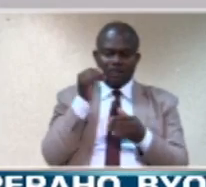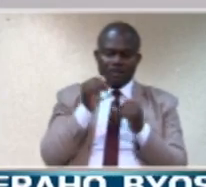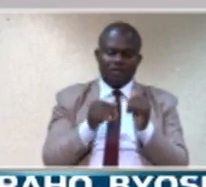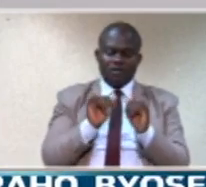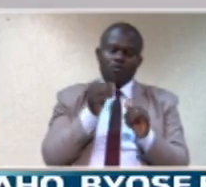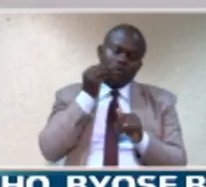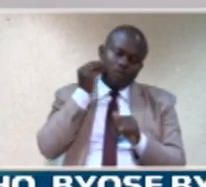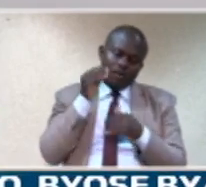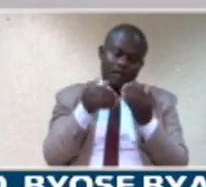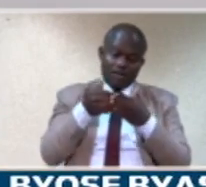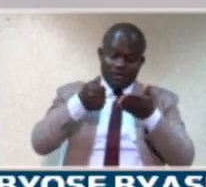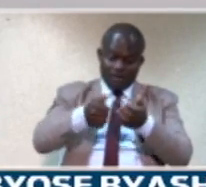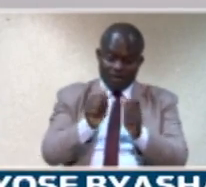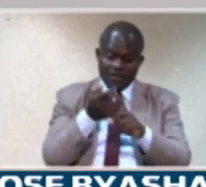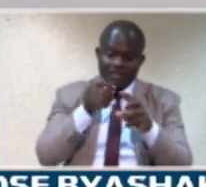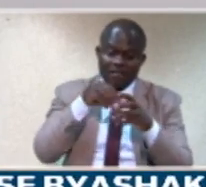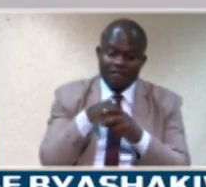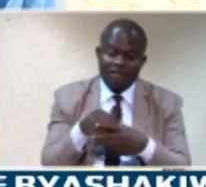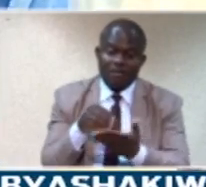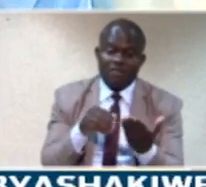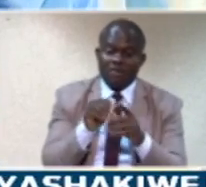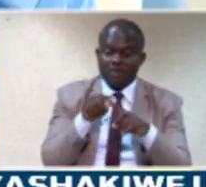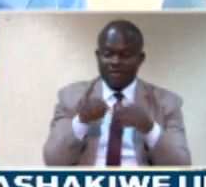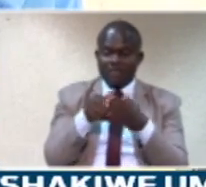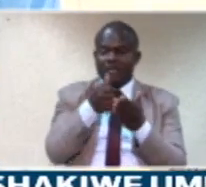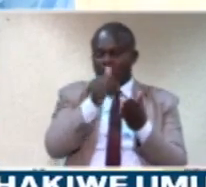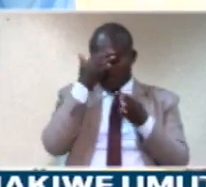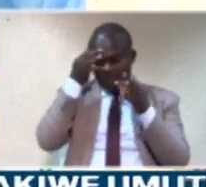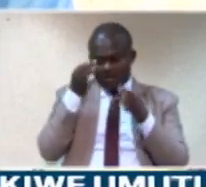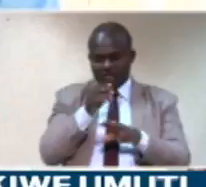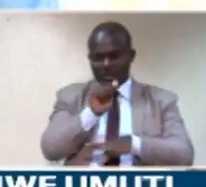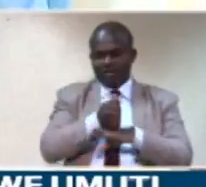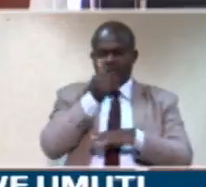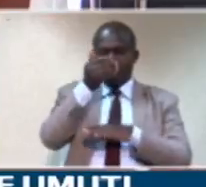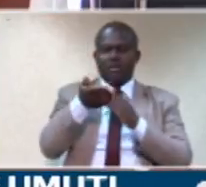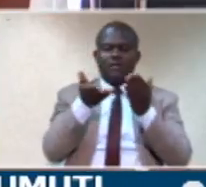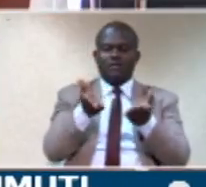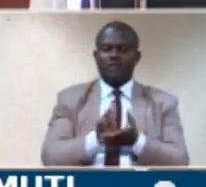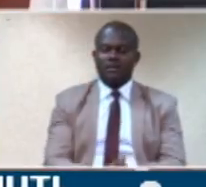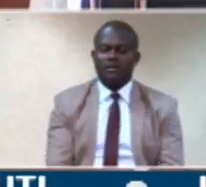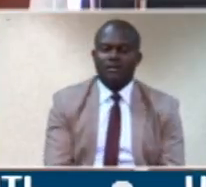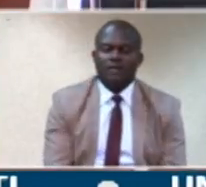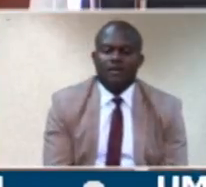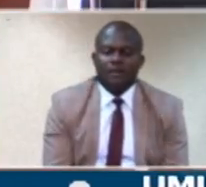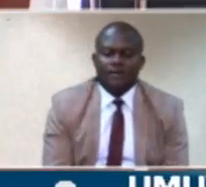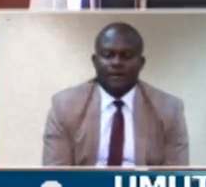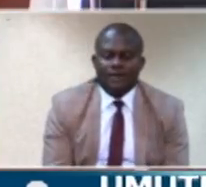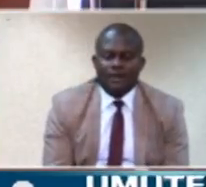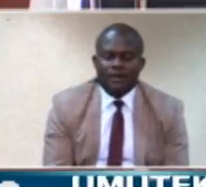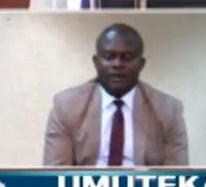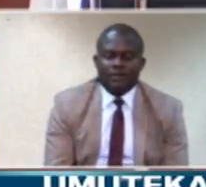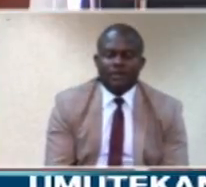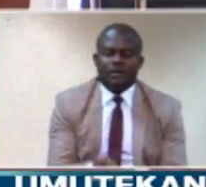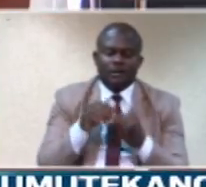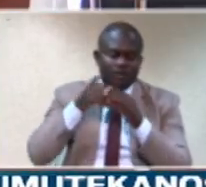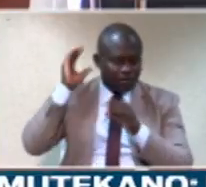rugo ari naho ibizavamo bizashingirwaho izindi ngamba zizafatwa nyuma y'iziriho. Ayo makuru yose tugiye kuyegeranya mu gihe